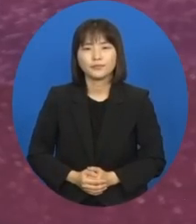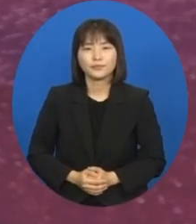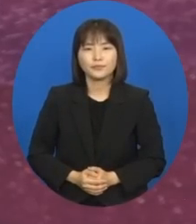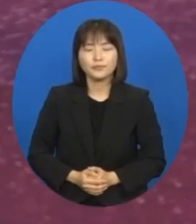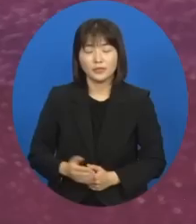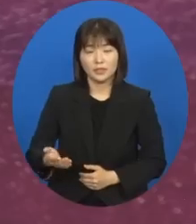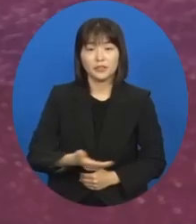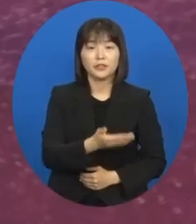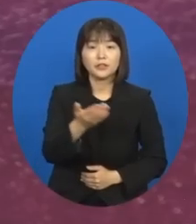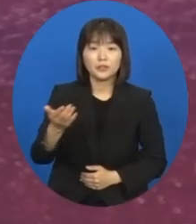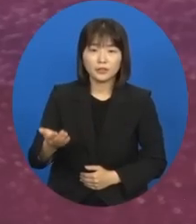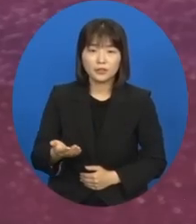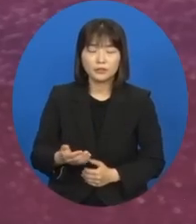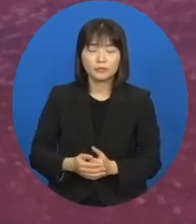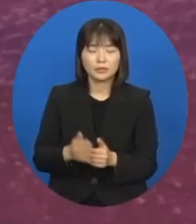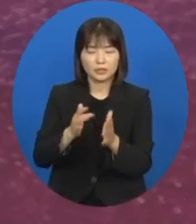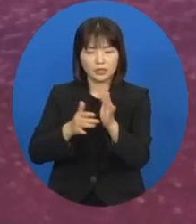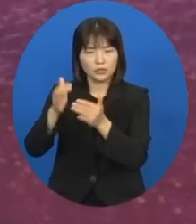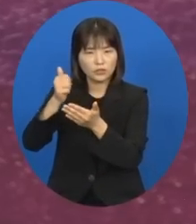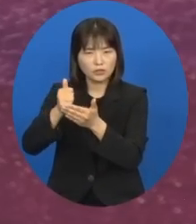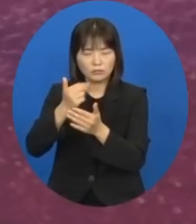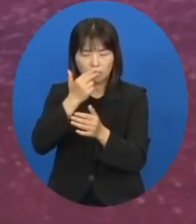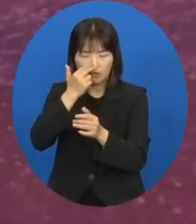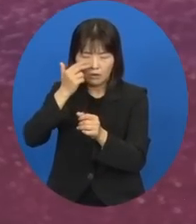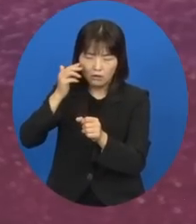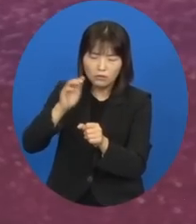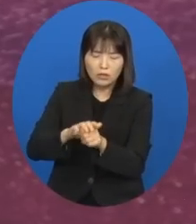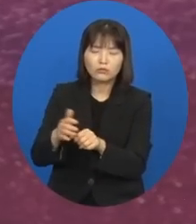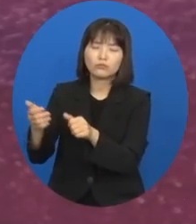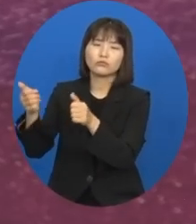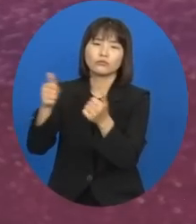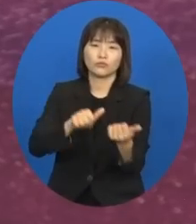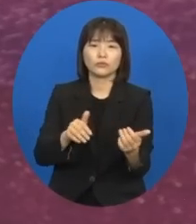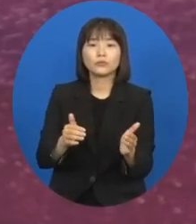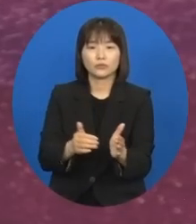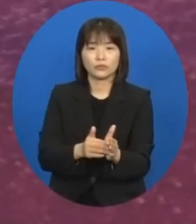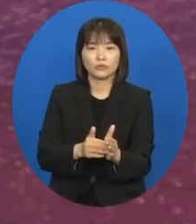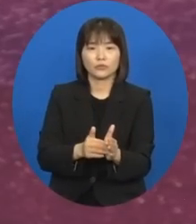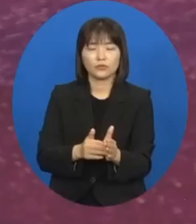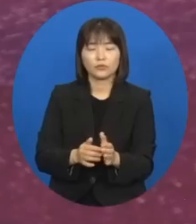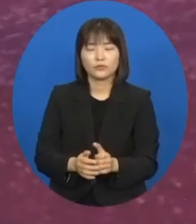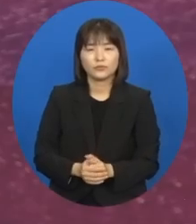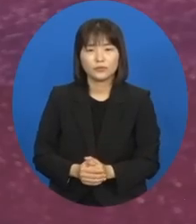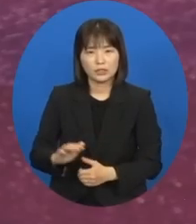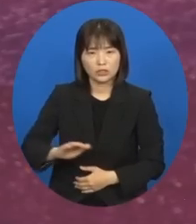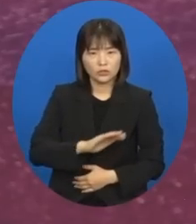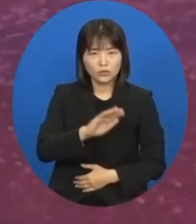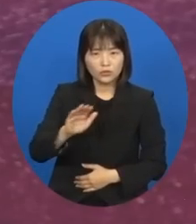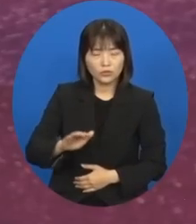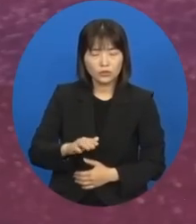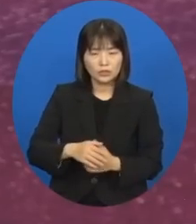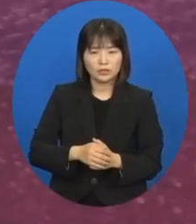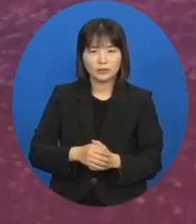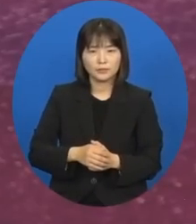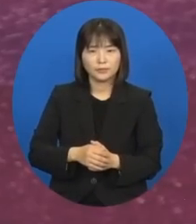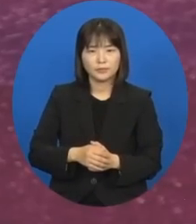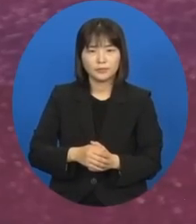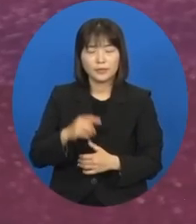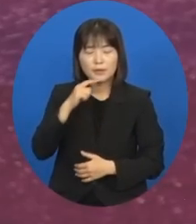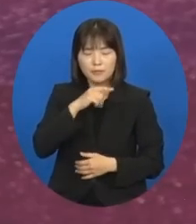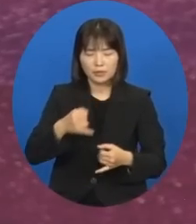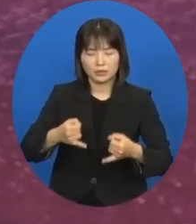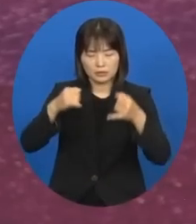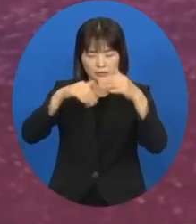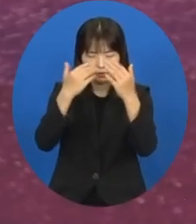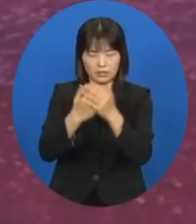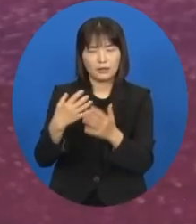여러분 예수님은 억울하게 죽으셨잖아요 우리의 채무를 다 담당하셨지요